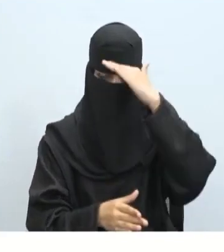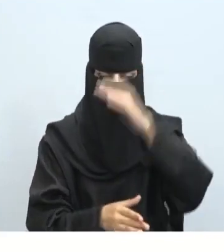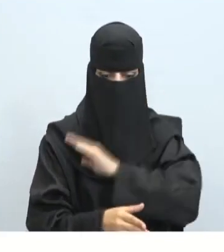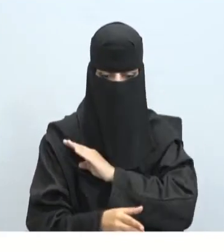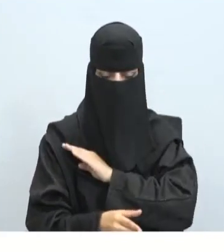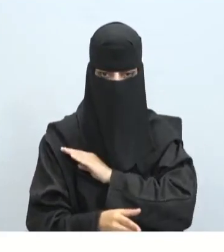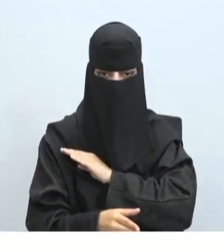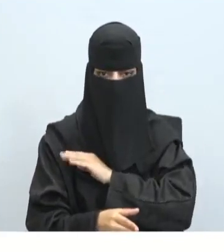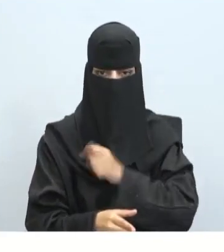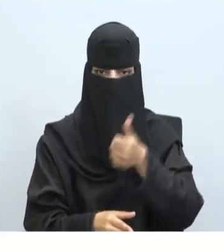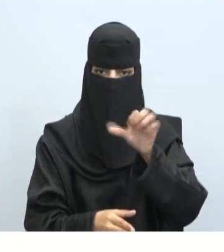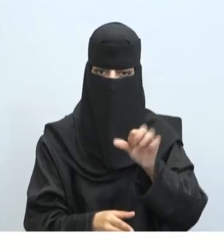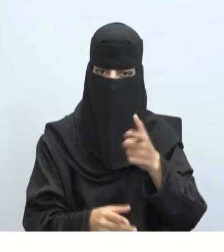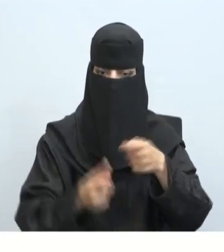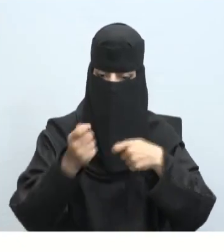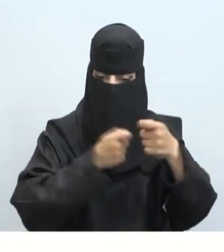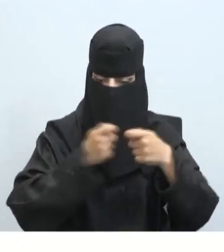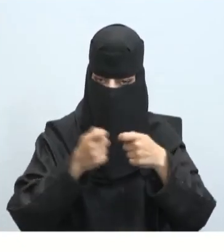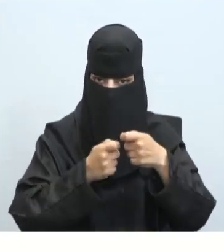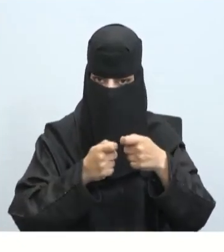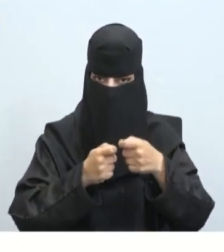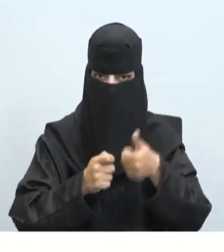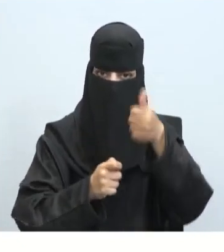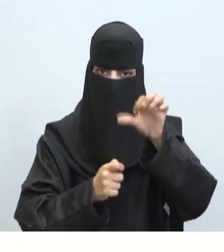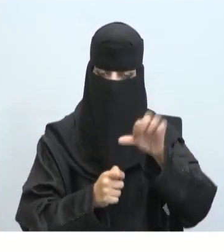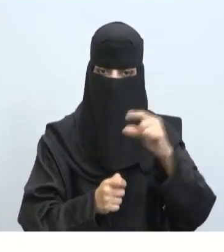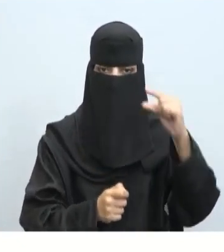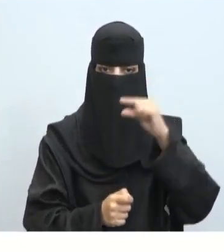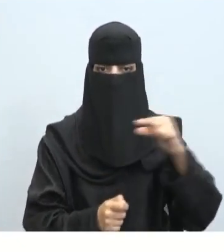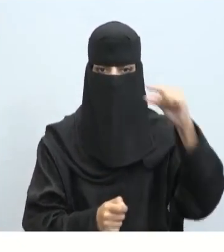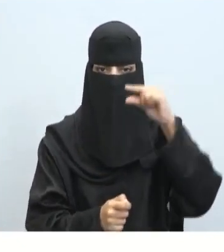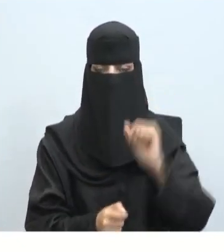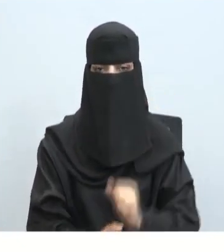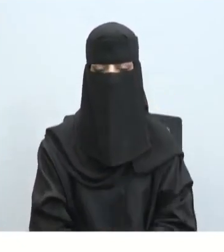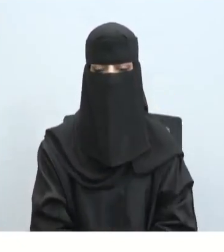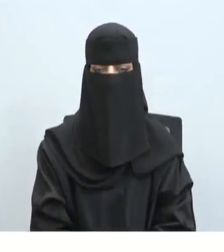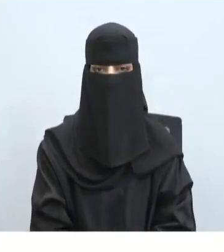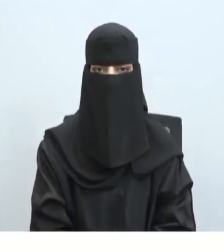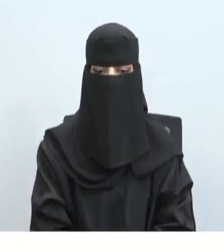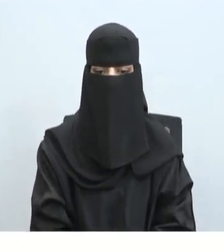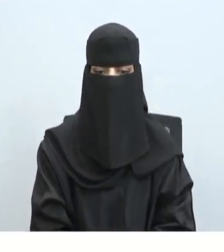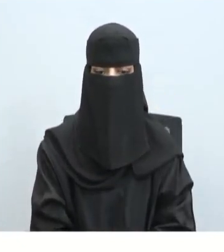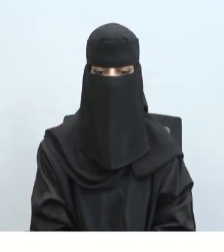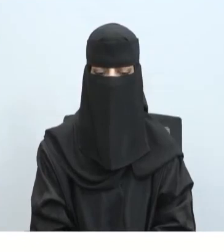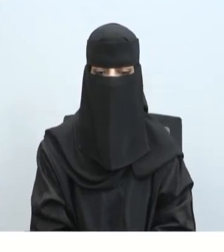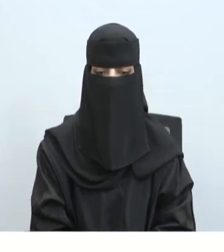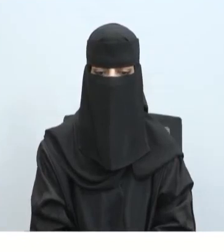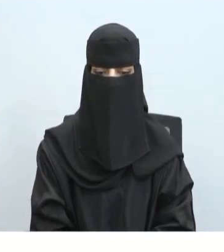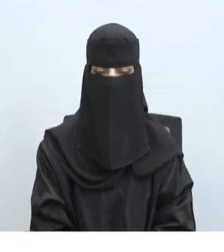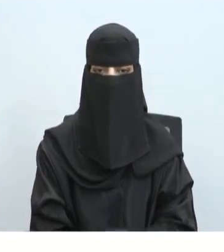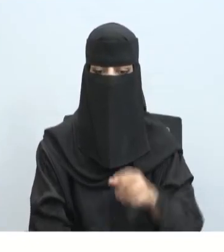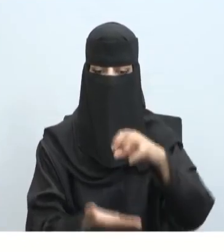عسكريه او اقتصاديه او دينيه اما لتكون